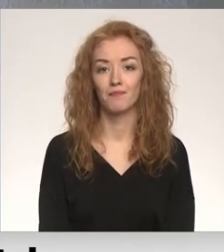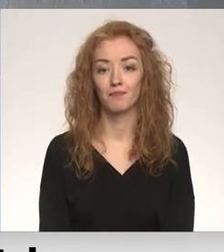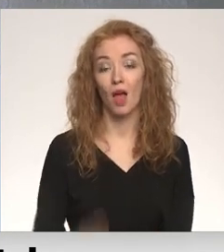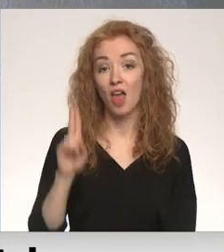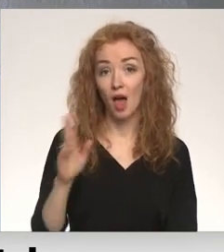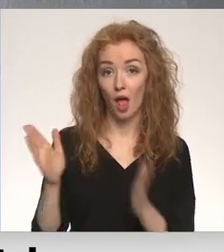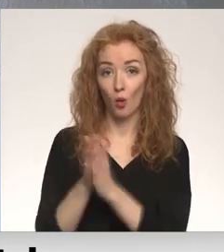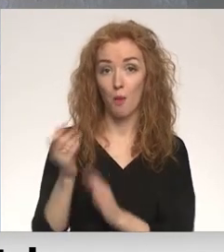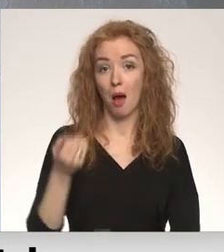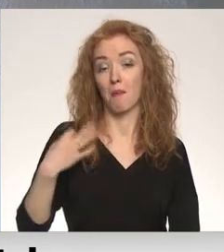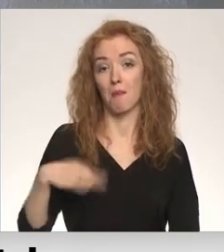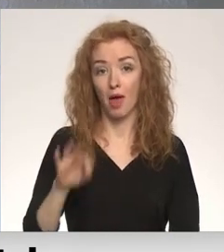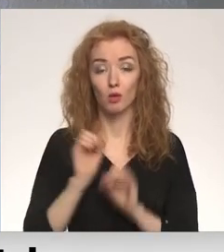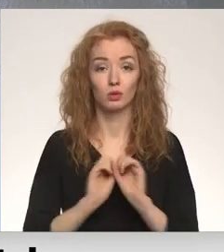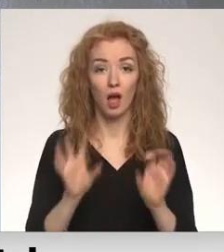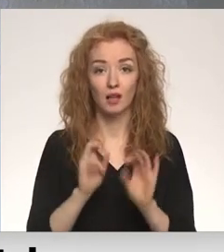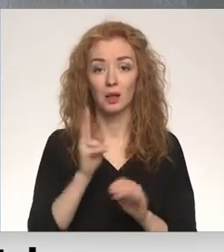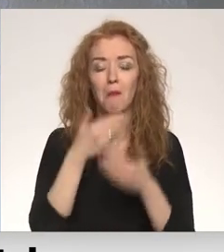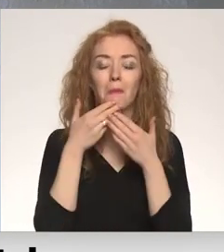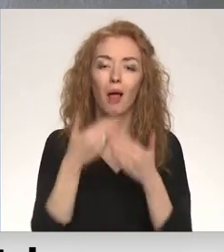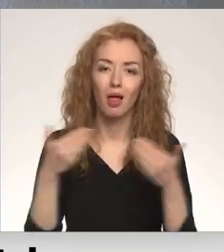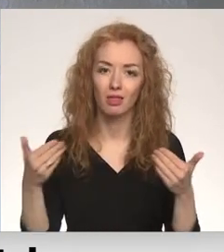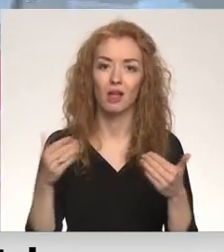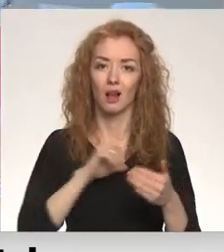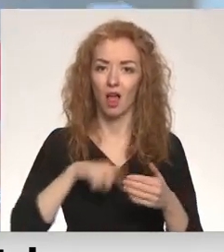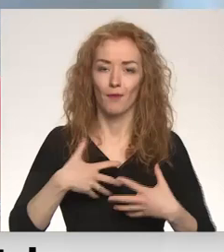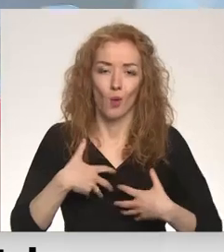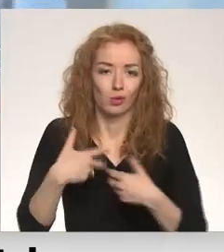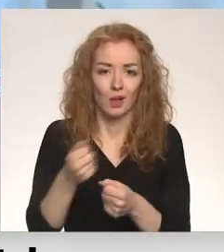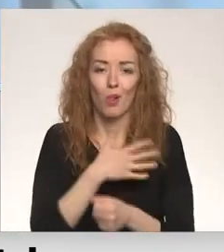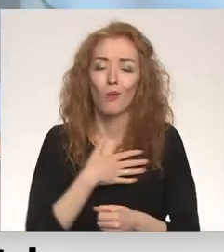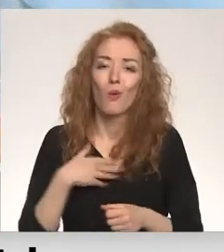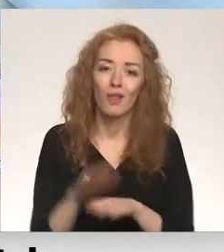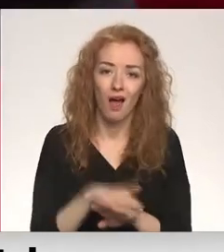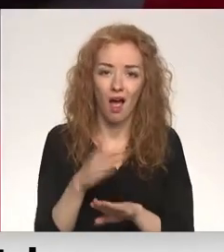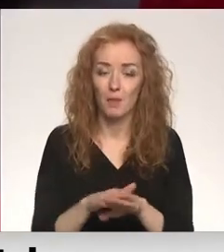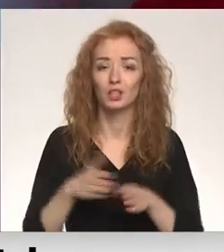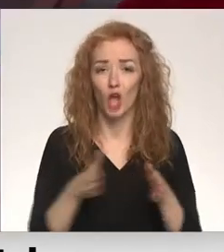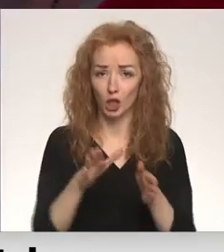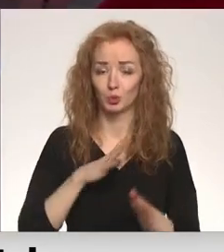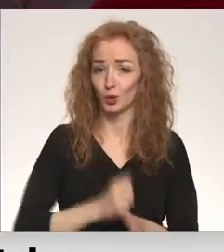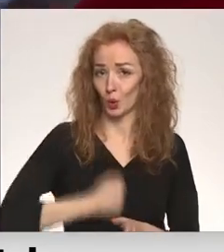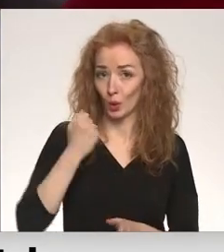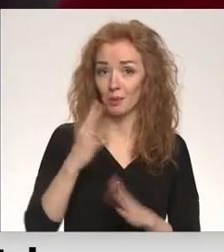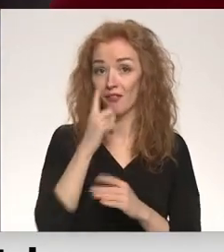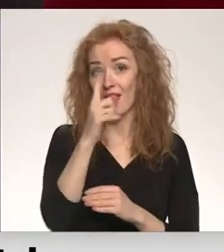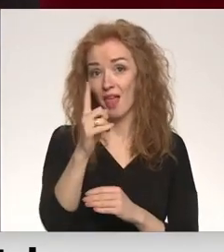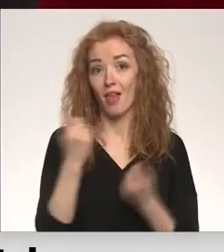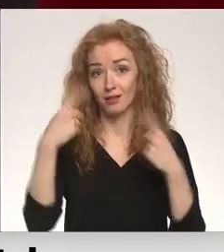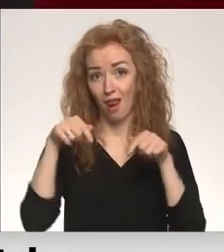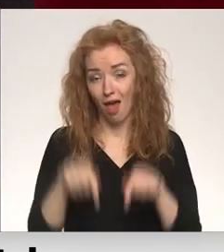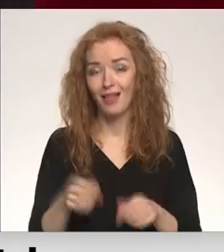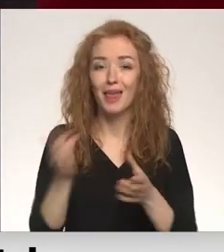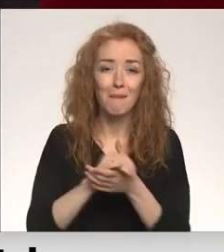Natālija ar meitu Ņiku stāst, ka ir ļoti pateicīgs par silto uzņemšanu šeit. Ceļš līdz Latvijai nav bijis viegls, bet nedēļas laikā šeit iepazīti